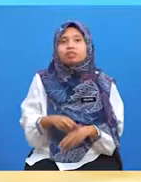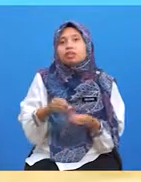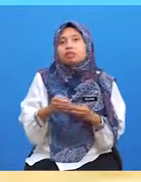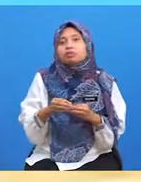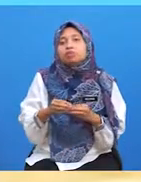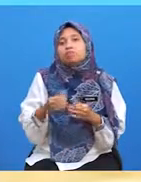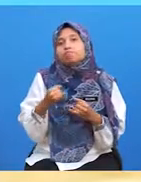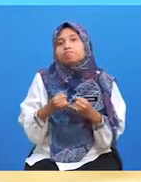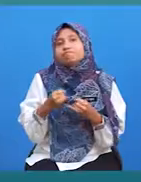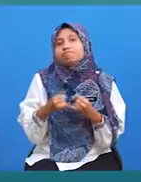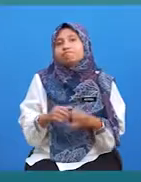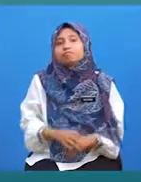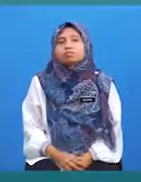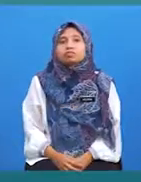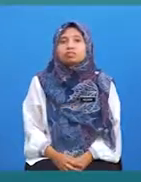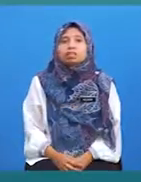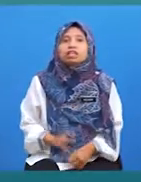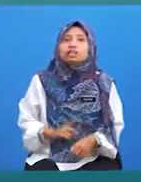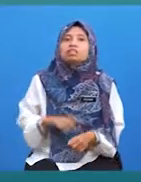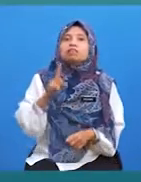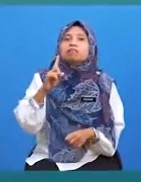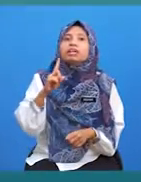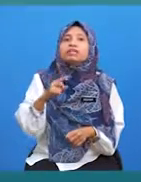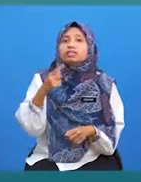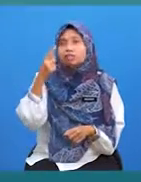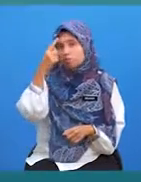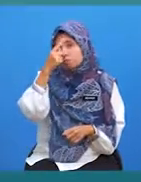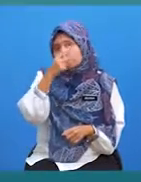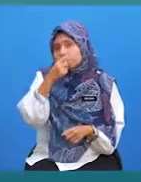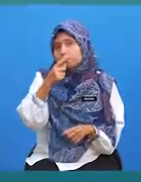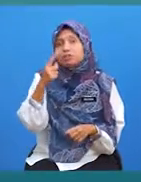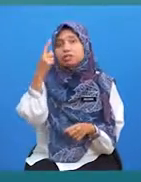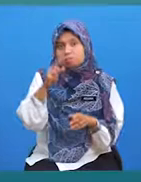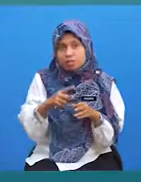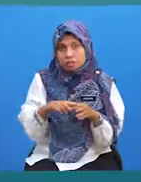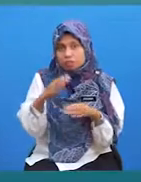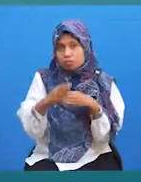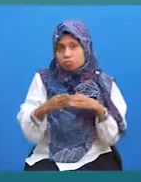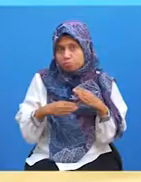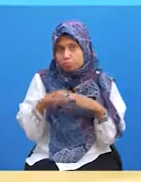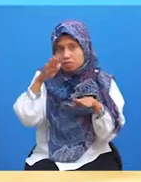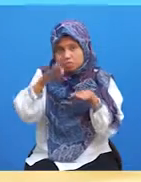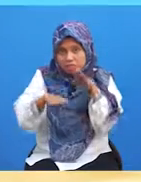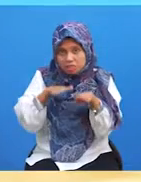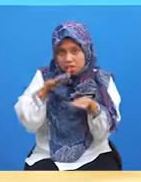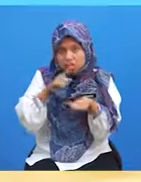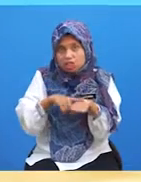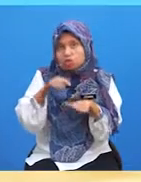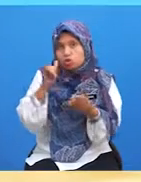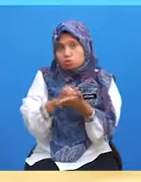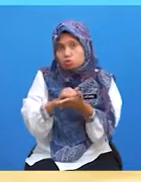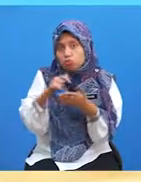yang terakhir ialah di mana bumi dipijak, di situ langit dijunjung.